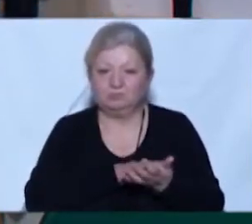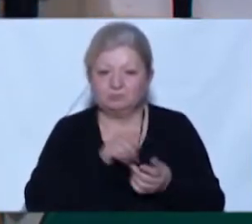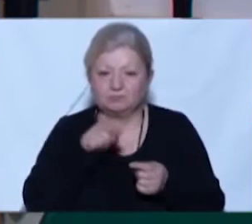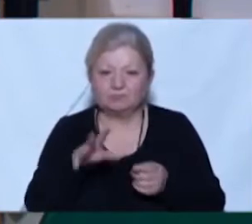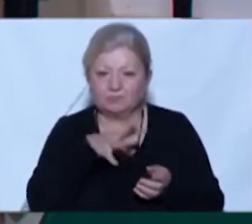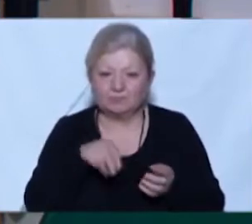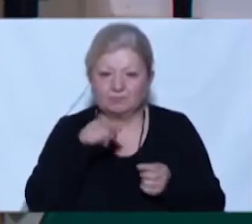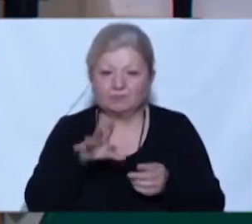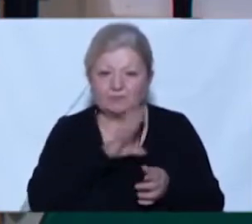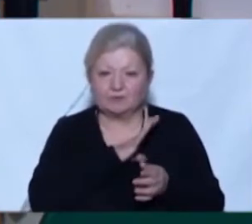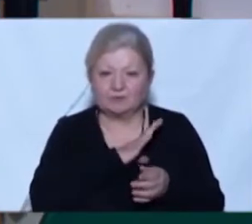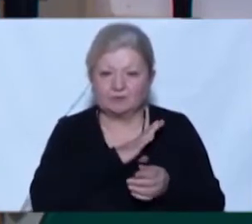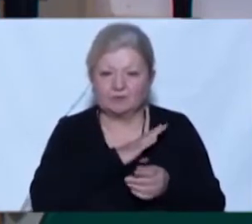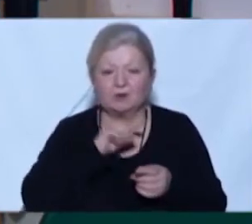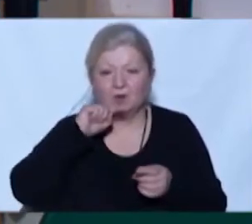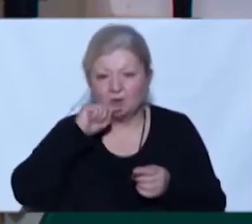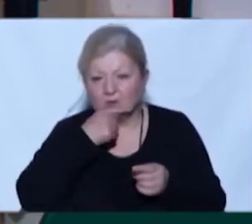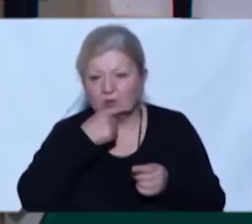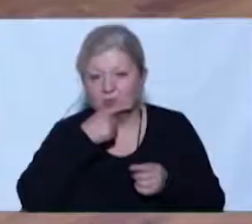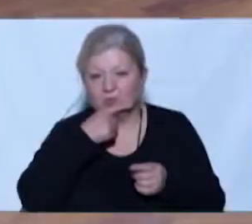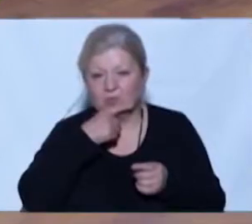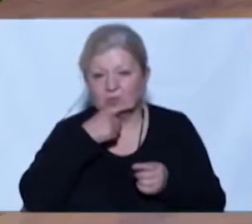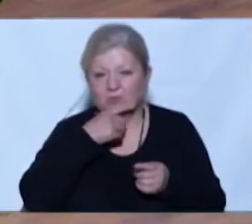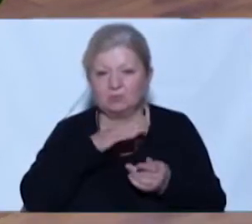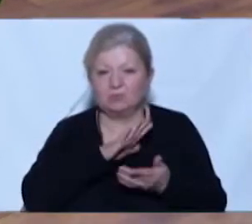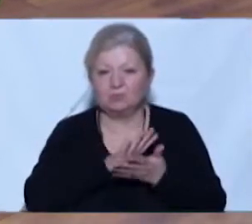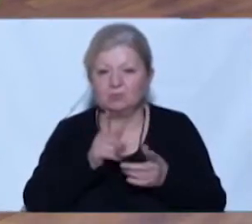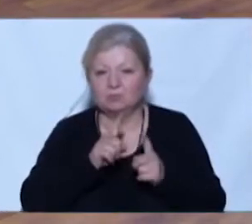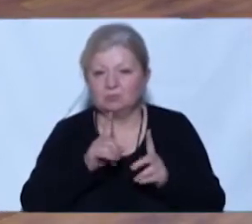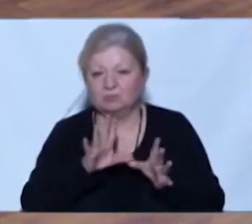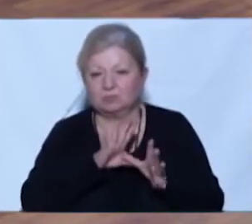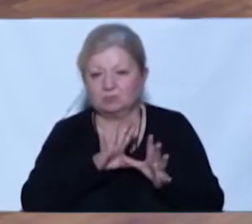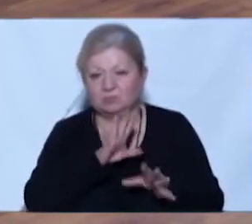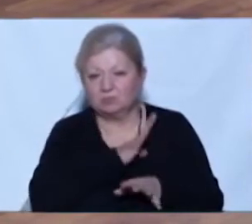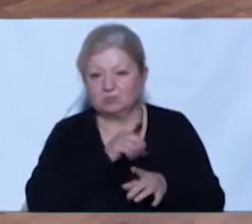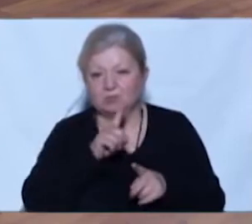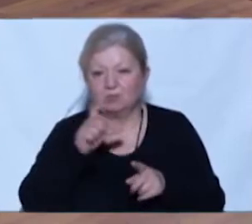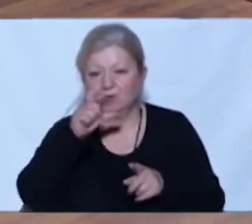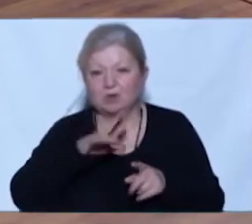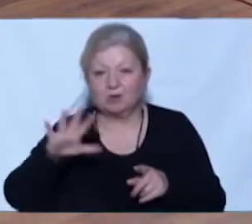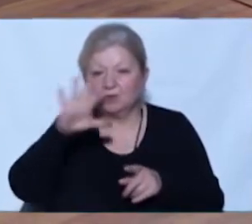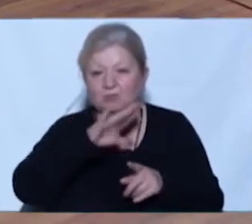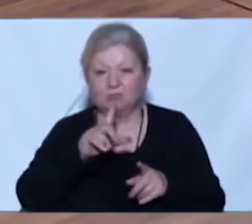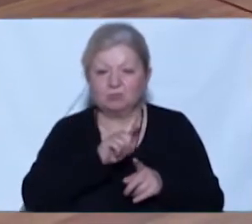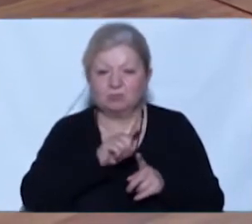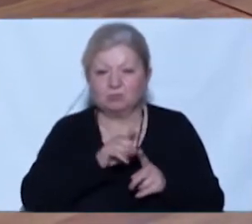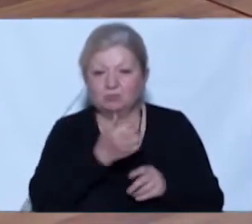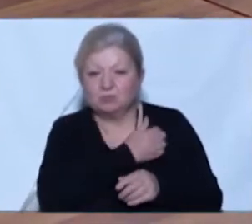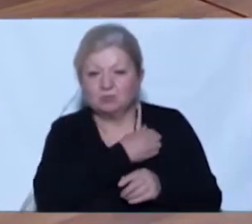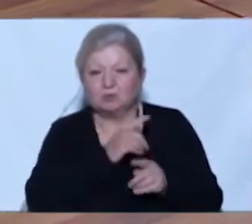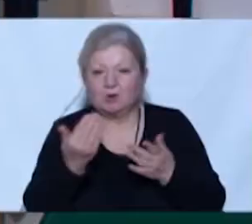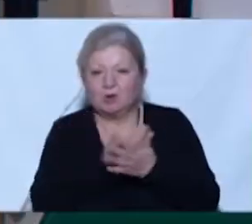ეს იყო ის მატერიალური ეკონომიური სტიმული, რაც ევროპას უბიძგებდა, რომ